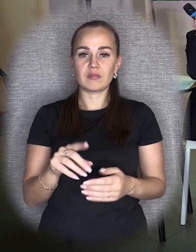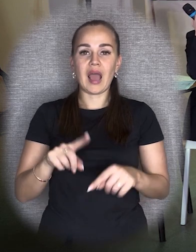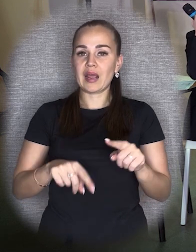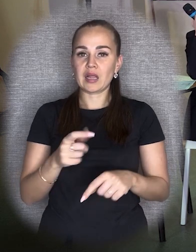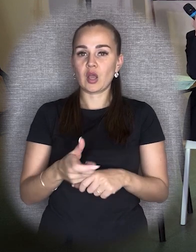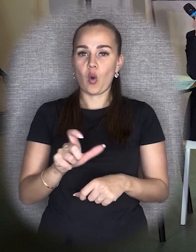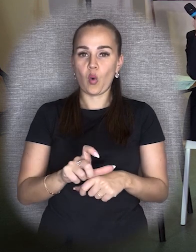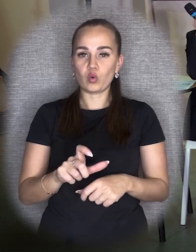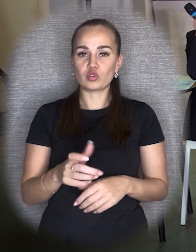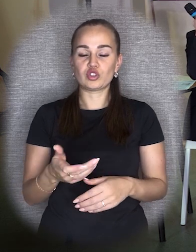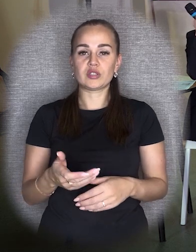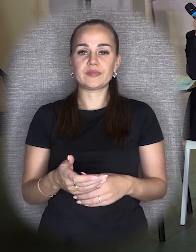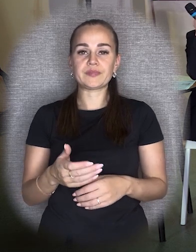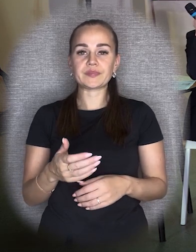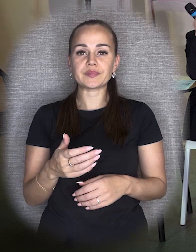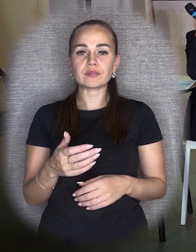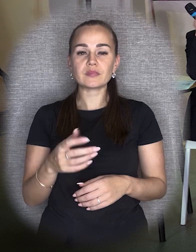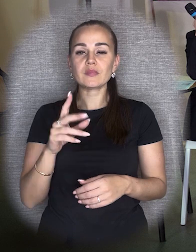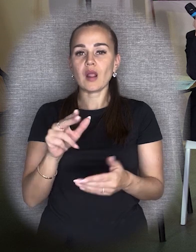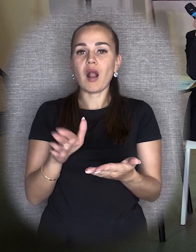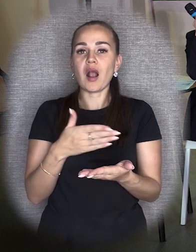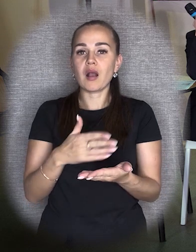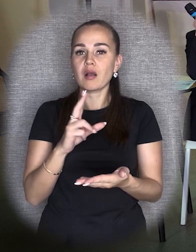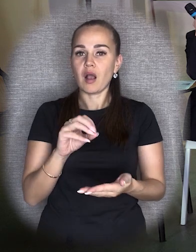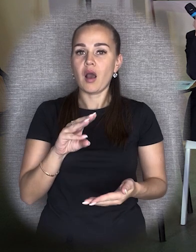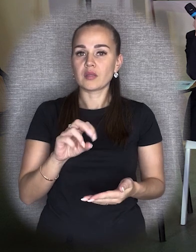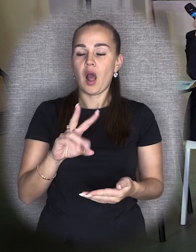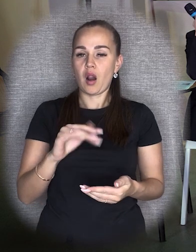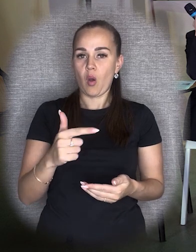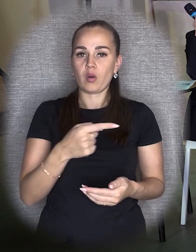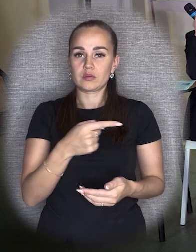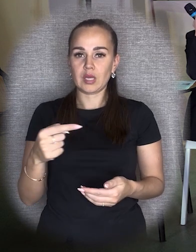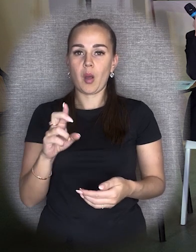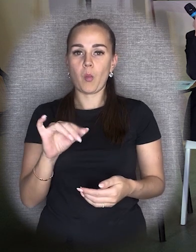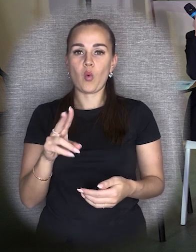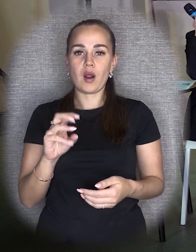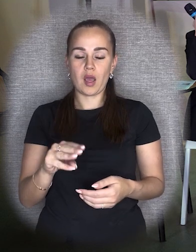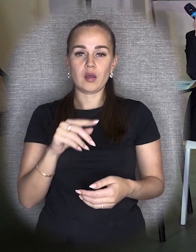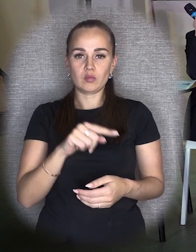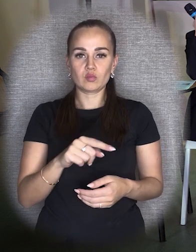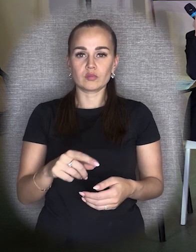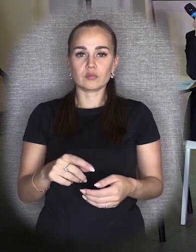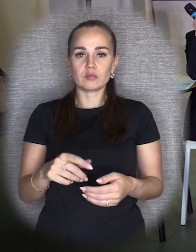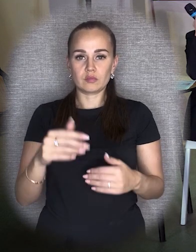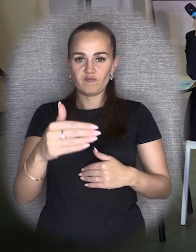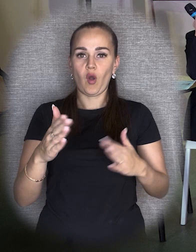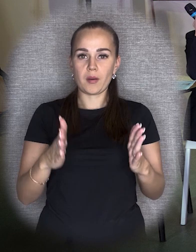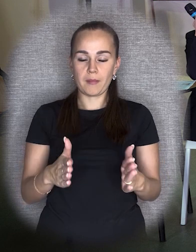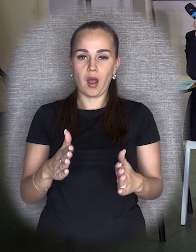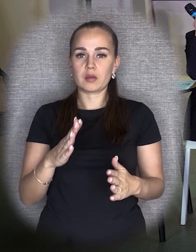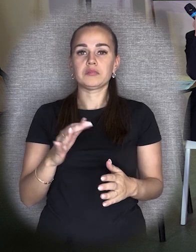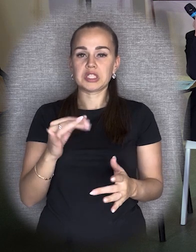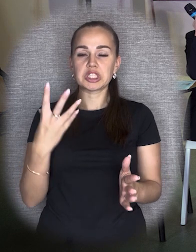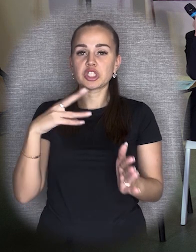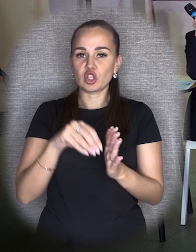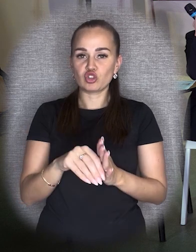Редкий случай, когда мы успеваем, это даже не буклет, а это даже каталог-буклет, да, потому что он вполне себе по формату